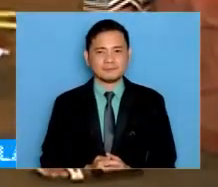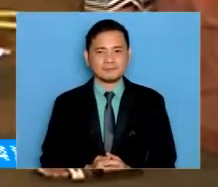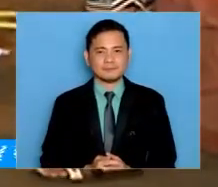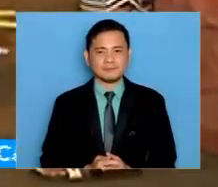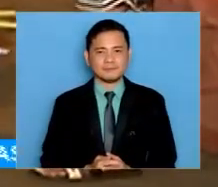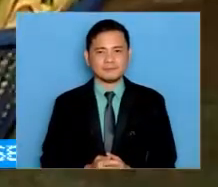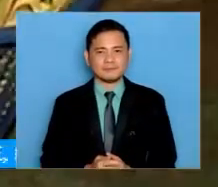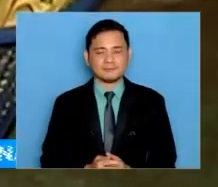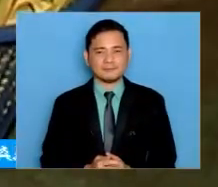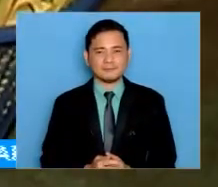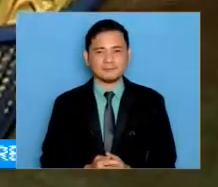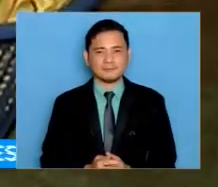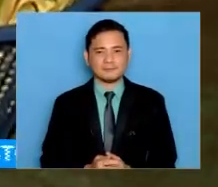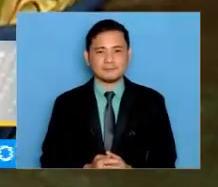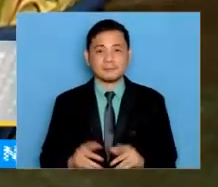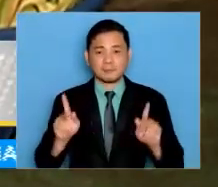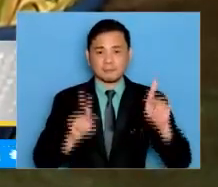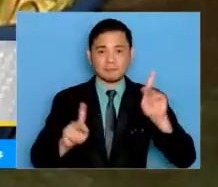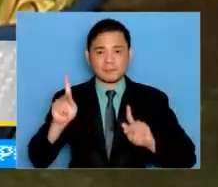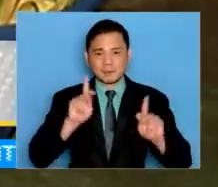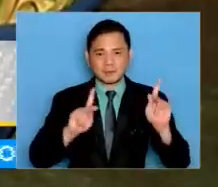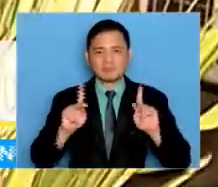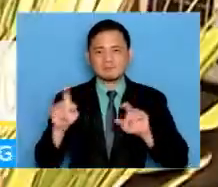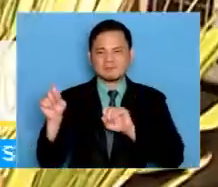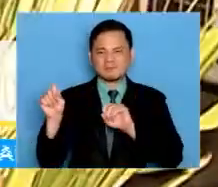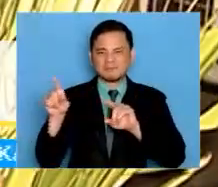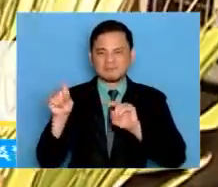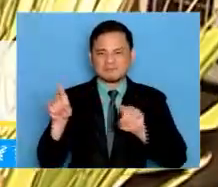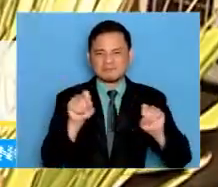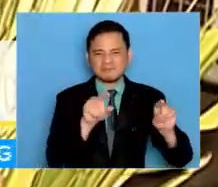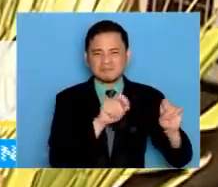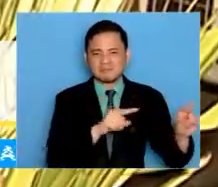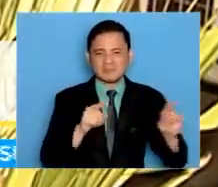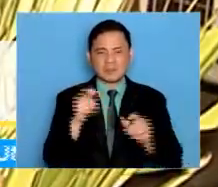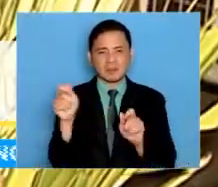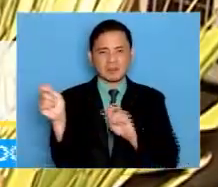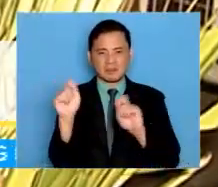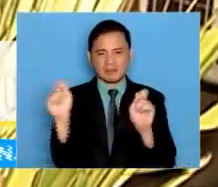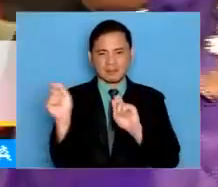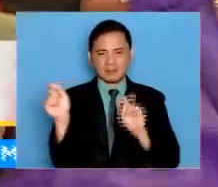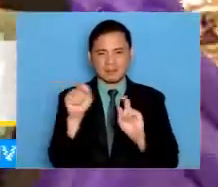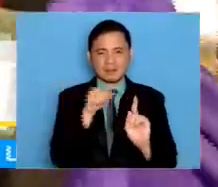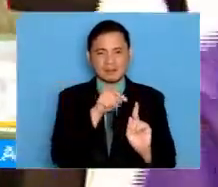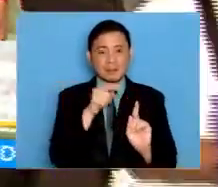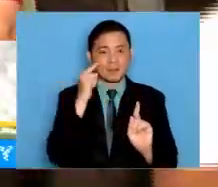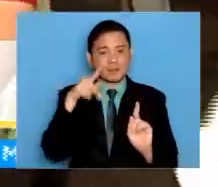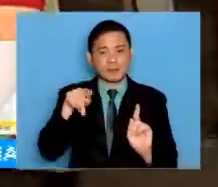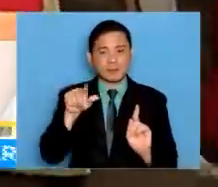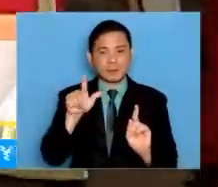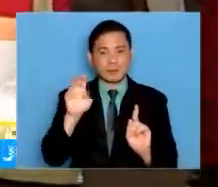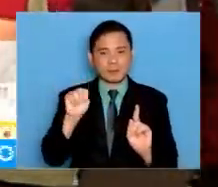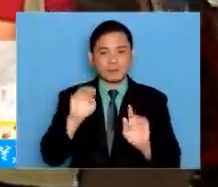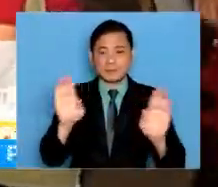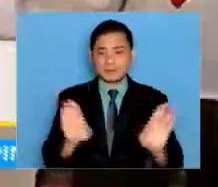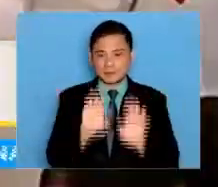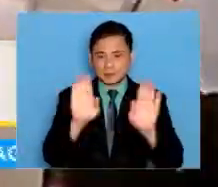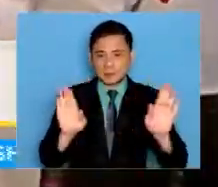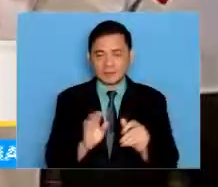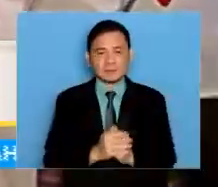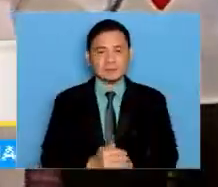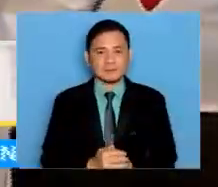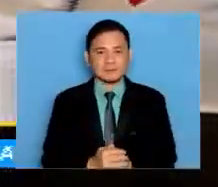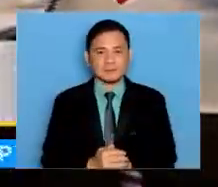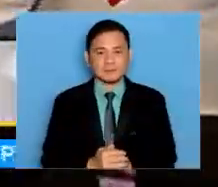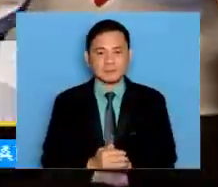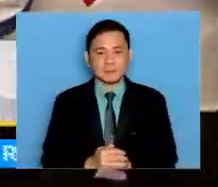Bala na ang mga nagtitinda ng palaspas sa Quiapo para sa Palm Sunday o Linggo ng Palaspas. Pagdating ng alas 4 ng umaga, nagsimula